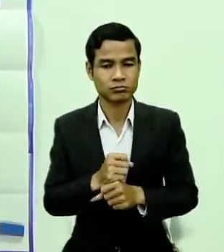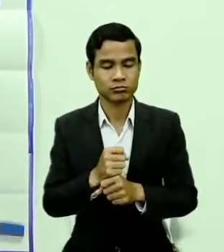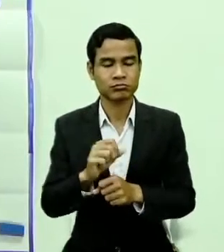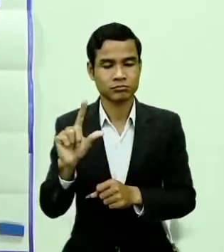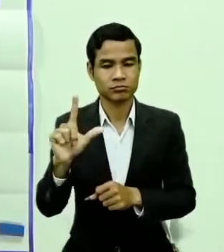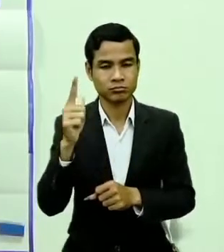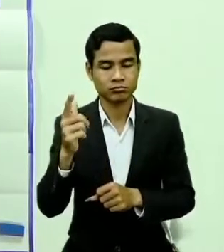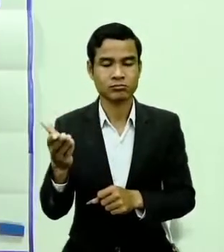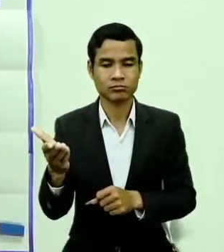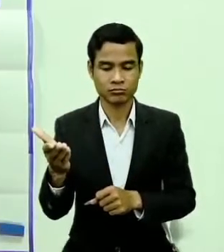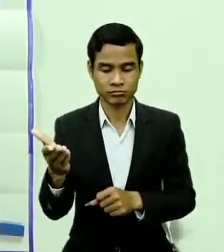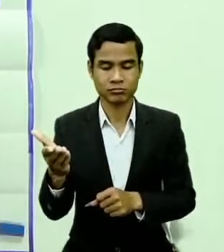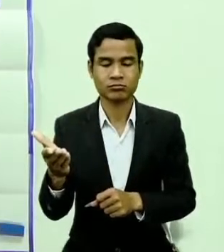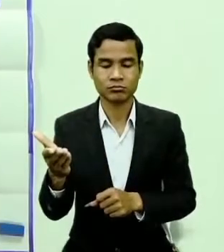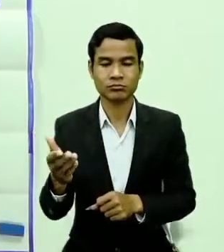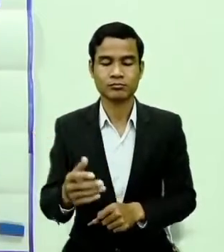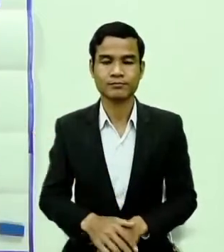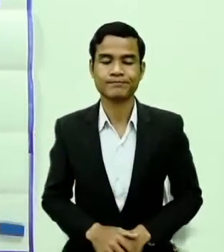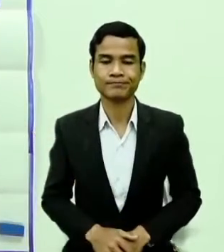rạch chà